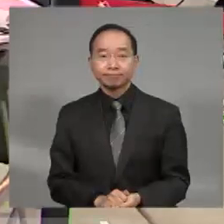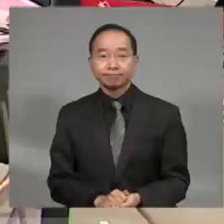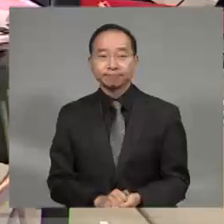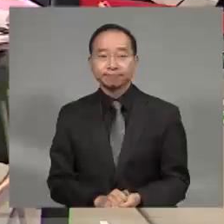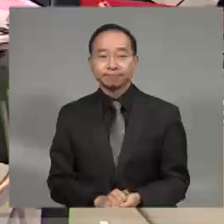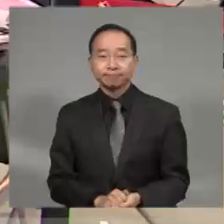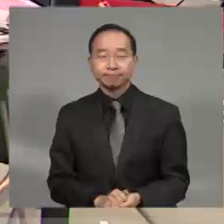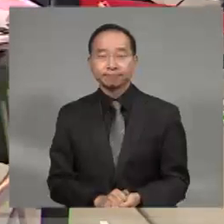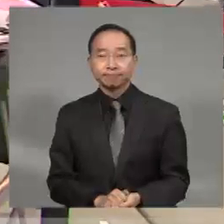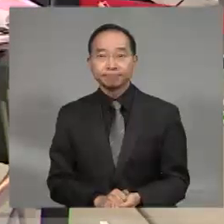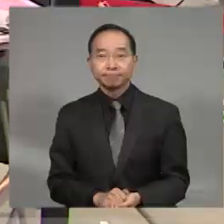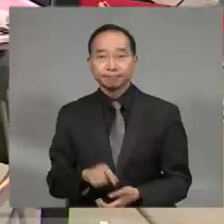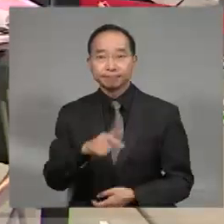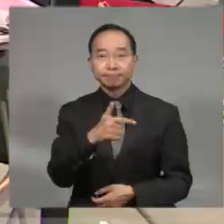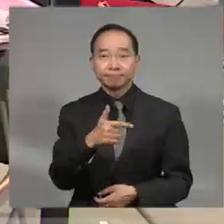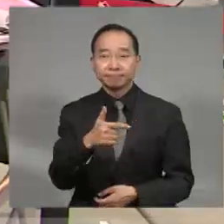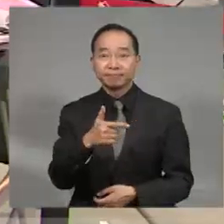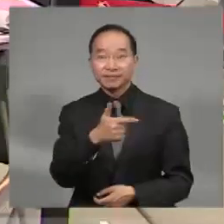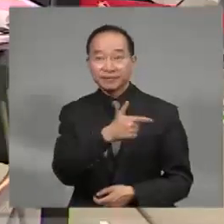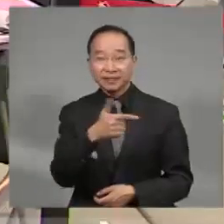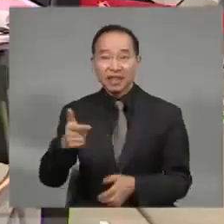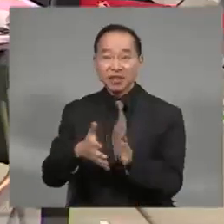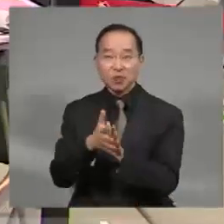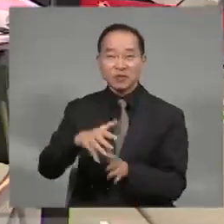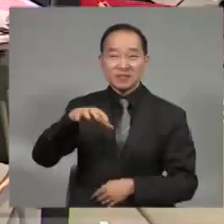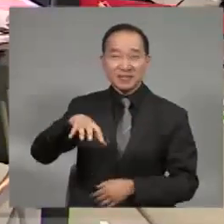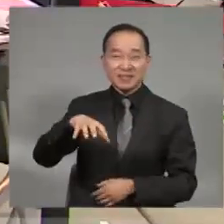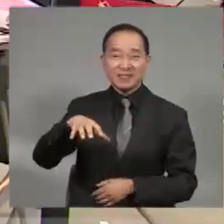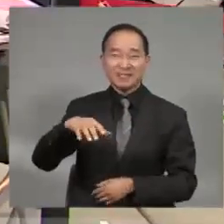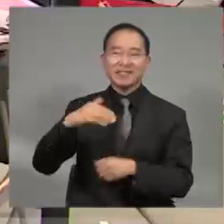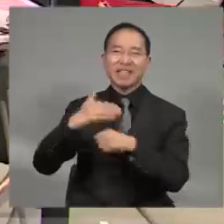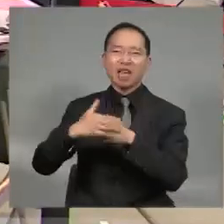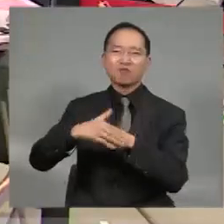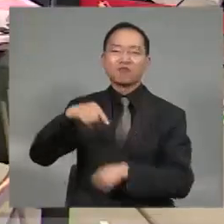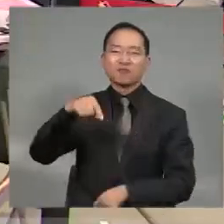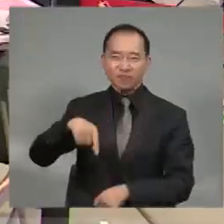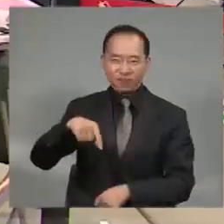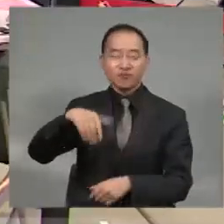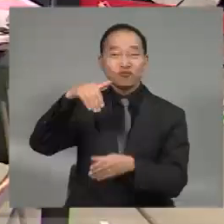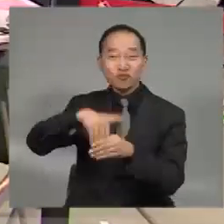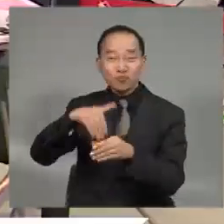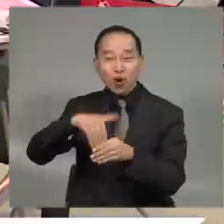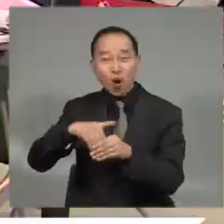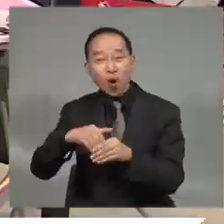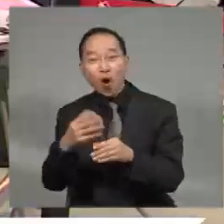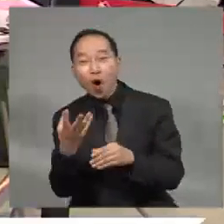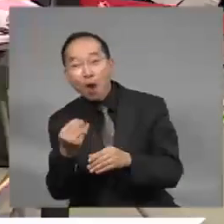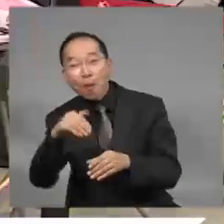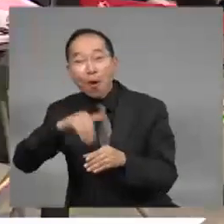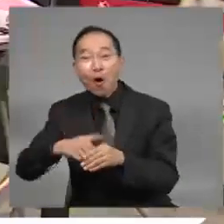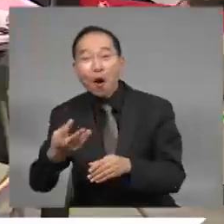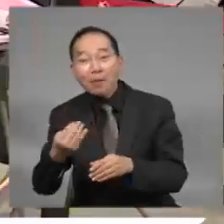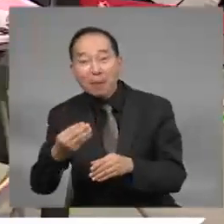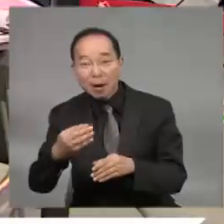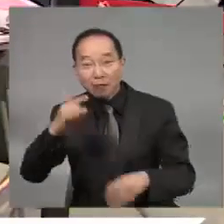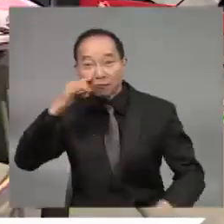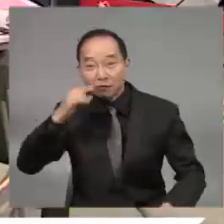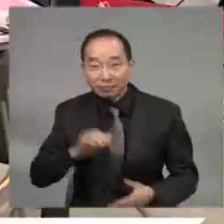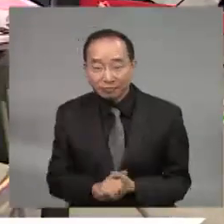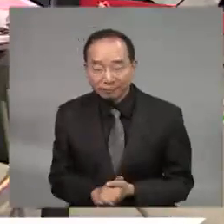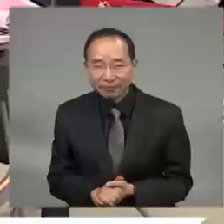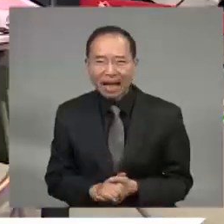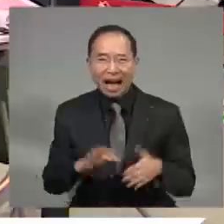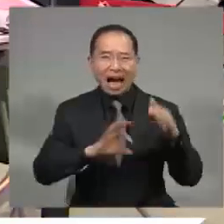인구 250만의 대도시이자 영남 지역의 중심 도시인 대구 지역의 투표 열기 어떨지 궁금하시죠? 이른